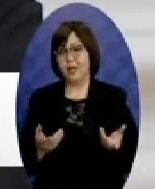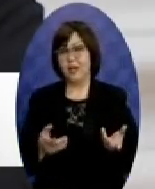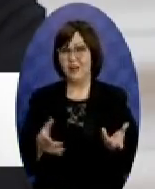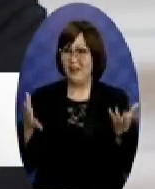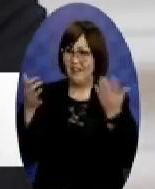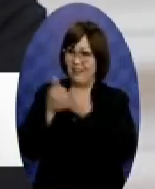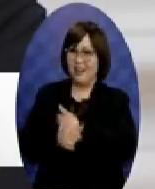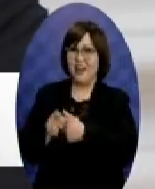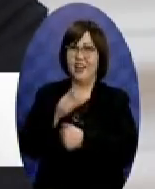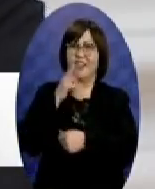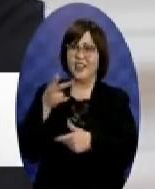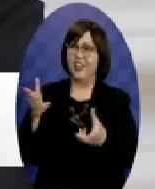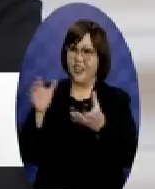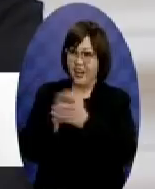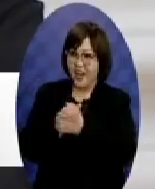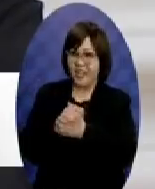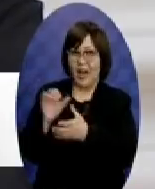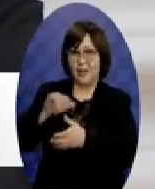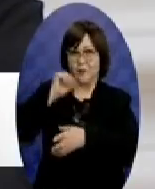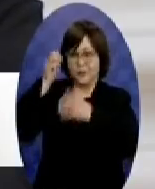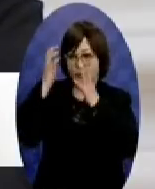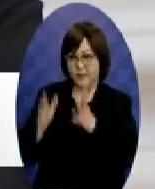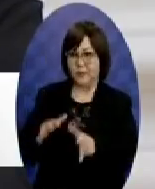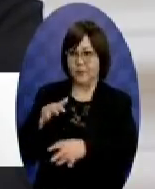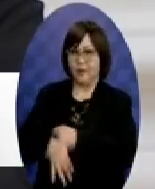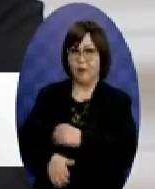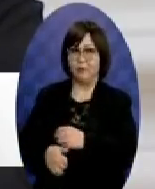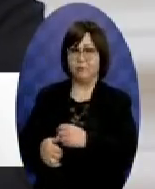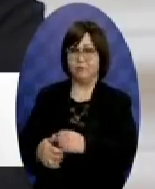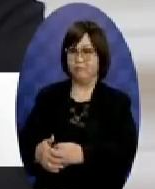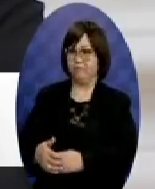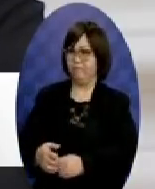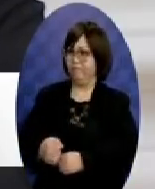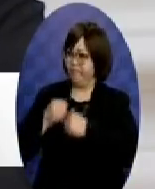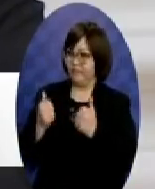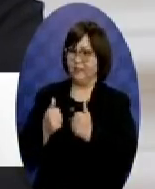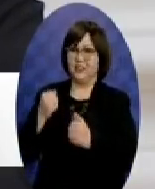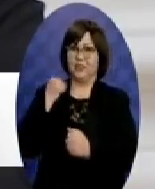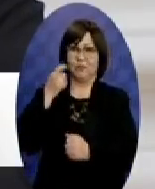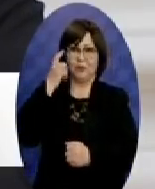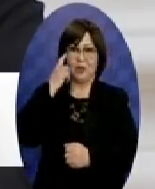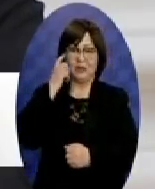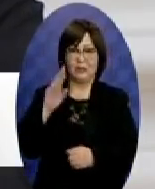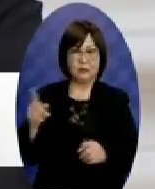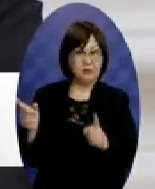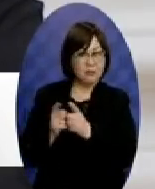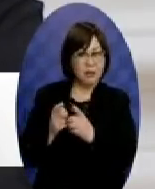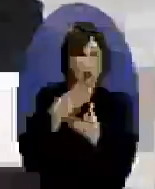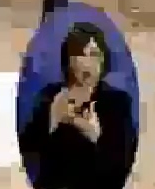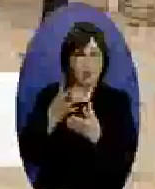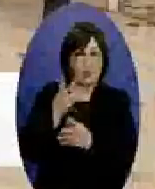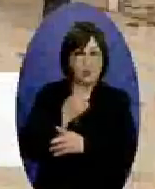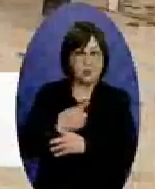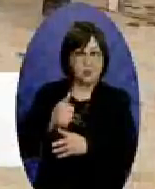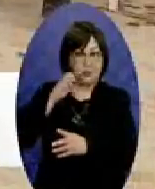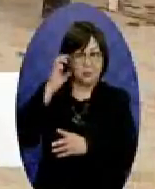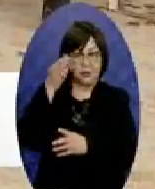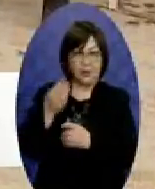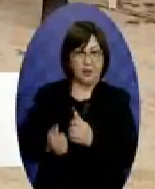50 хэмээн амлаж байсан ч уулзалтын дүнгээс харахад асуудлыг урагш шахиулах дорвитой шийдвэрт хүрээгүй нь ил тарагдж байгаа